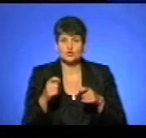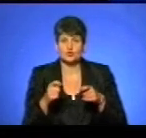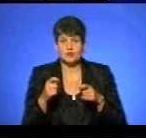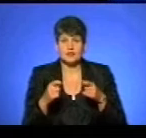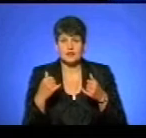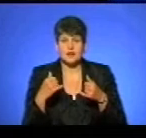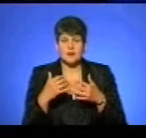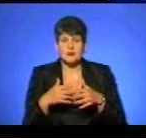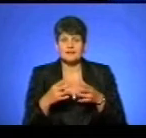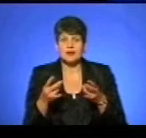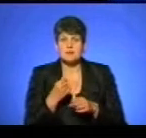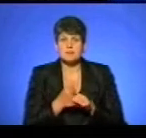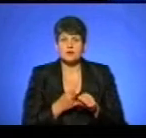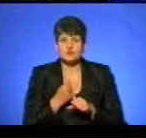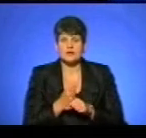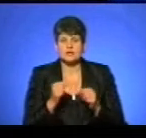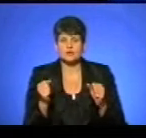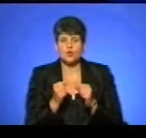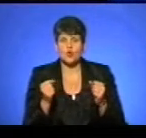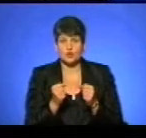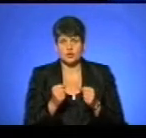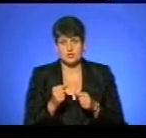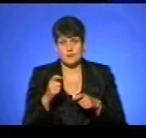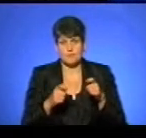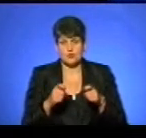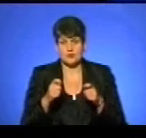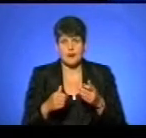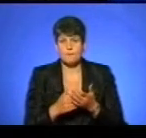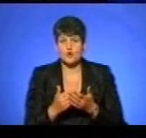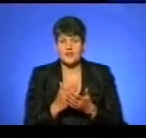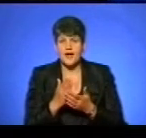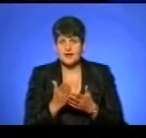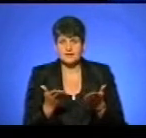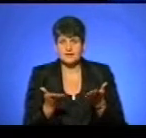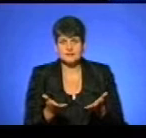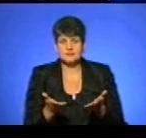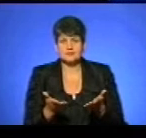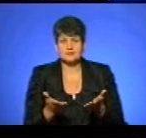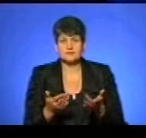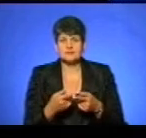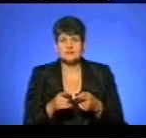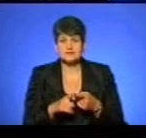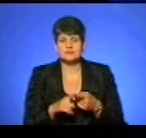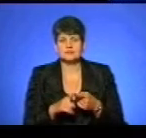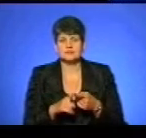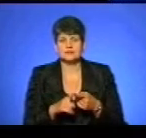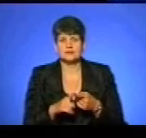значить треба працювати над охолодженням молока. Бо якість тільки в таким можна шляхом добути.